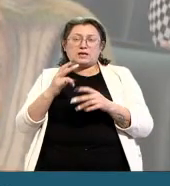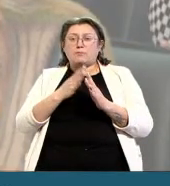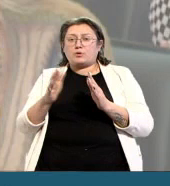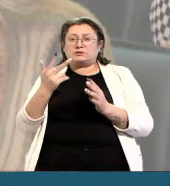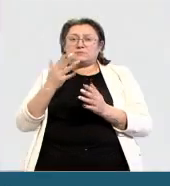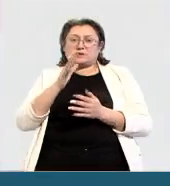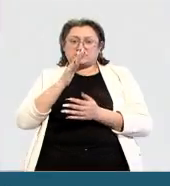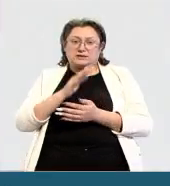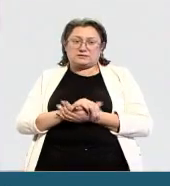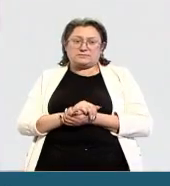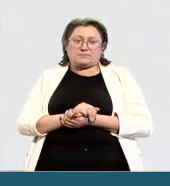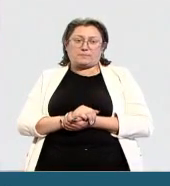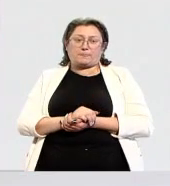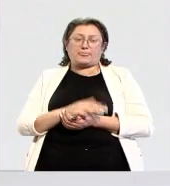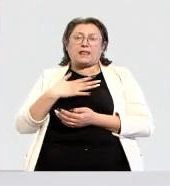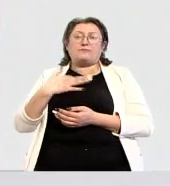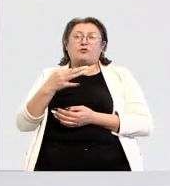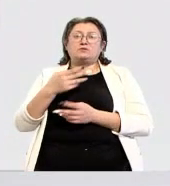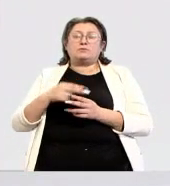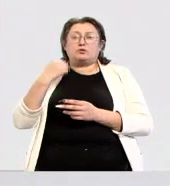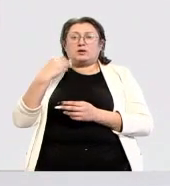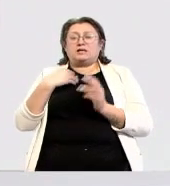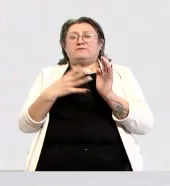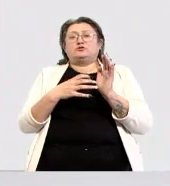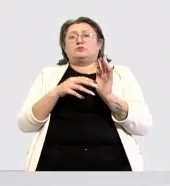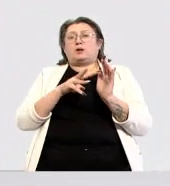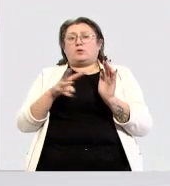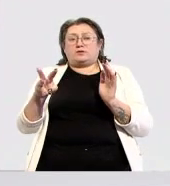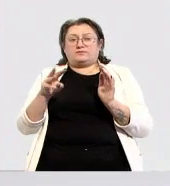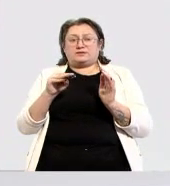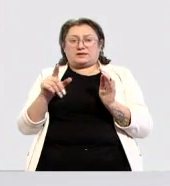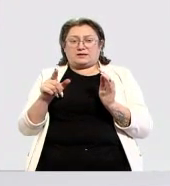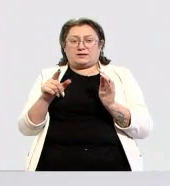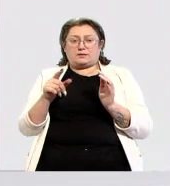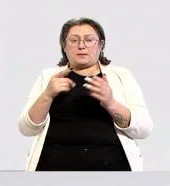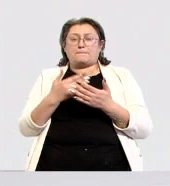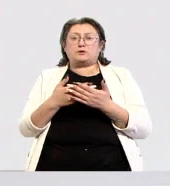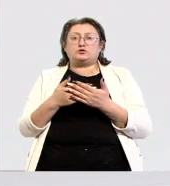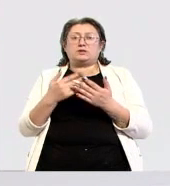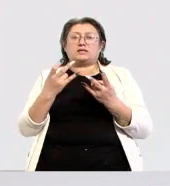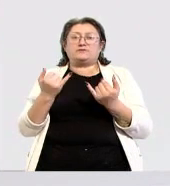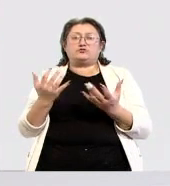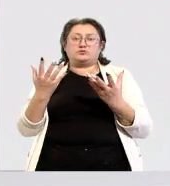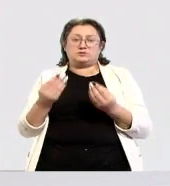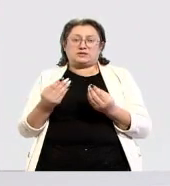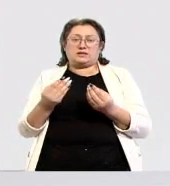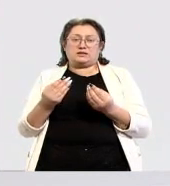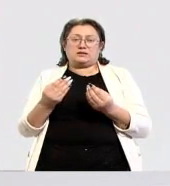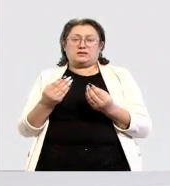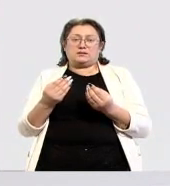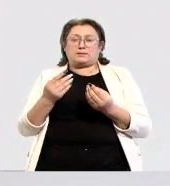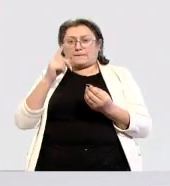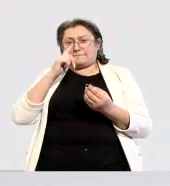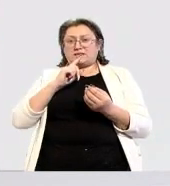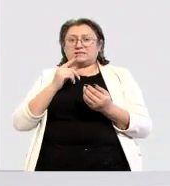лет. Нам область дали в этом году 900 миллионов тенге. Практически на сегодняшний день, не на сегодняшний день,